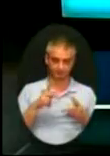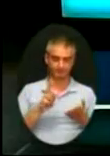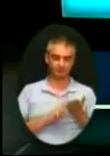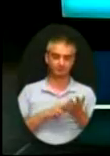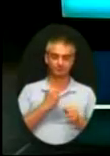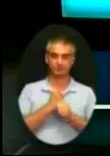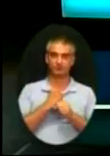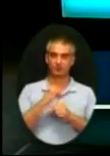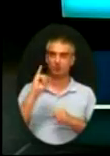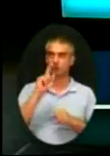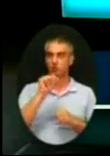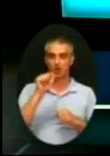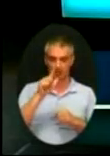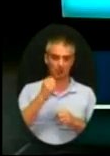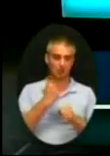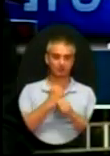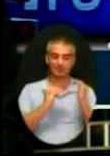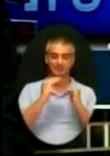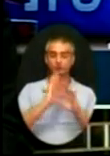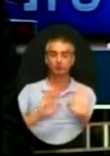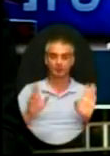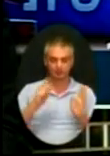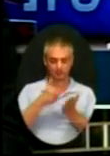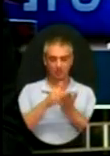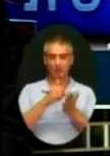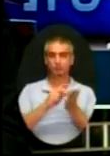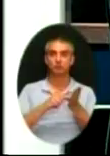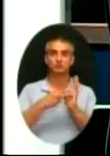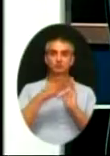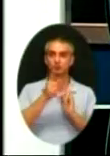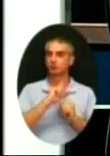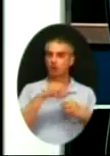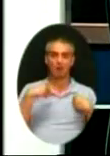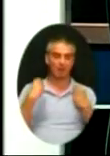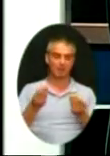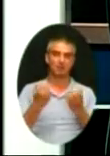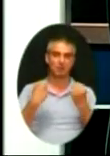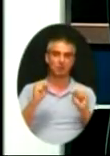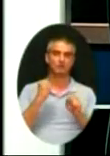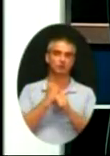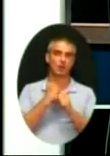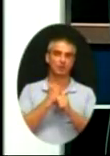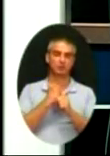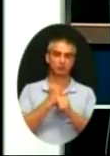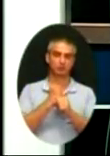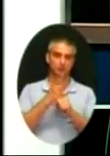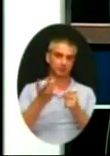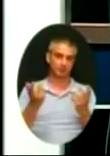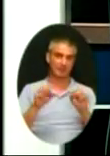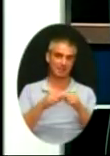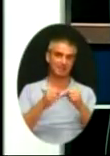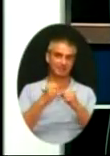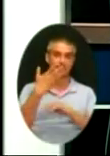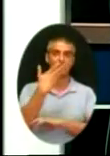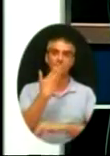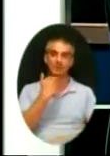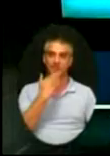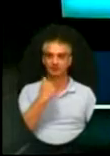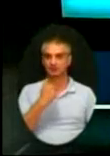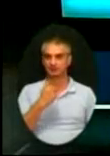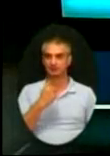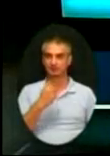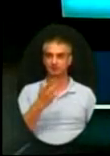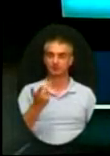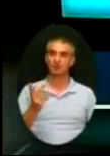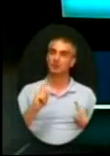בזכות העבודה שיואל עושה ואין קיזוזים, צריך להמשיך עם המדיניות הזאת, לא לתת לכם את החופש לעשות את הנזקים האלה למדינת ישראל. אתם כל הזמן טוענים שאנחנו עושים